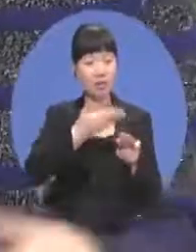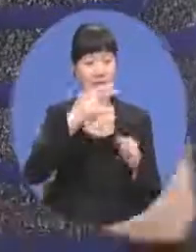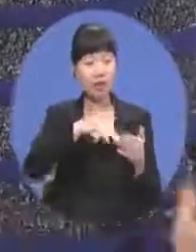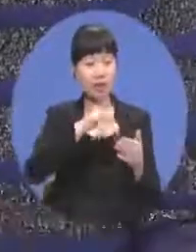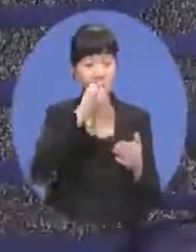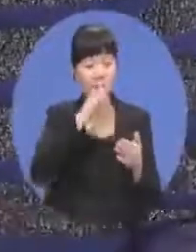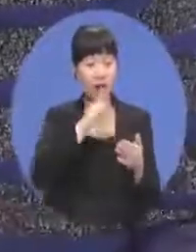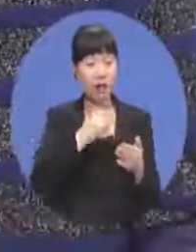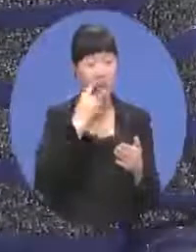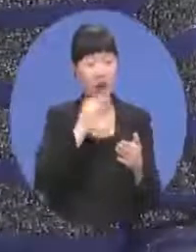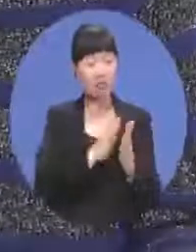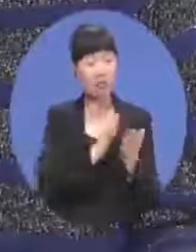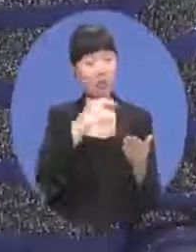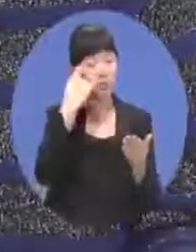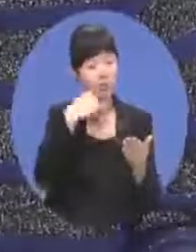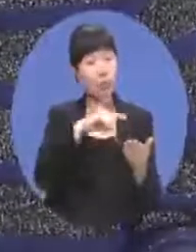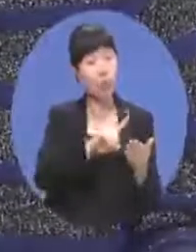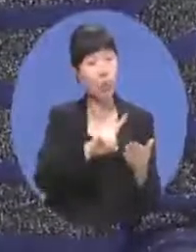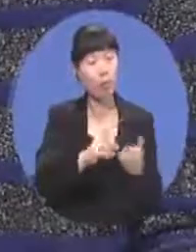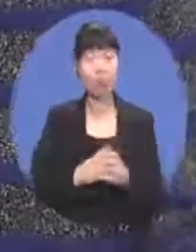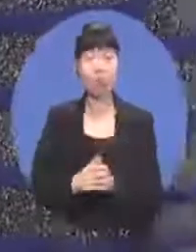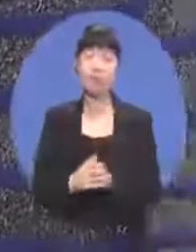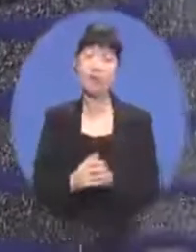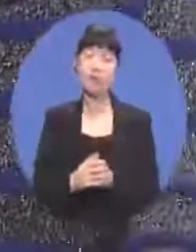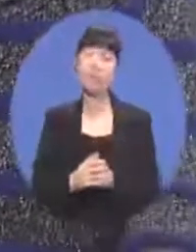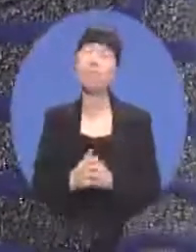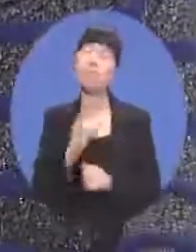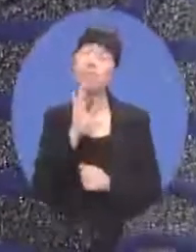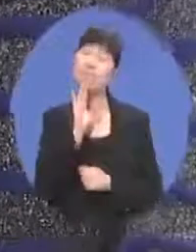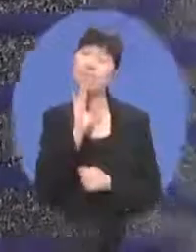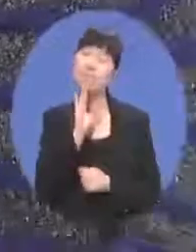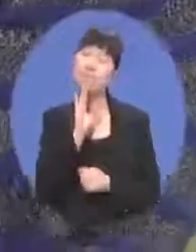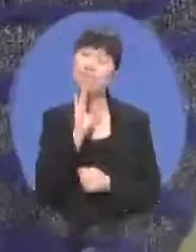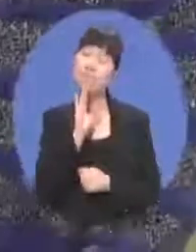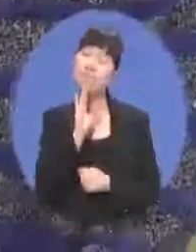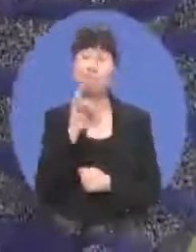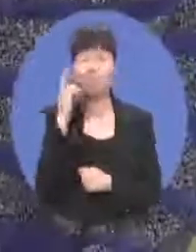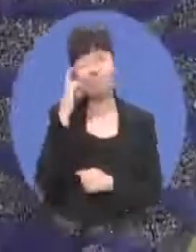책이 어땠냐니까? 그러니까요.